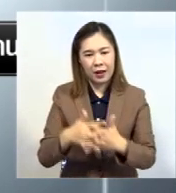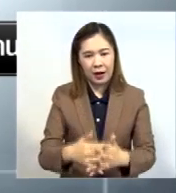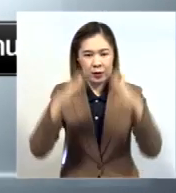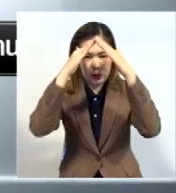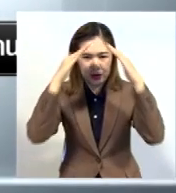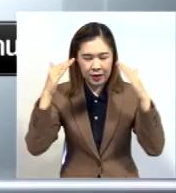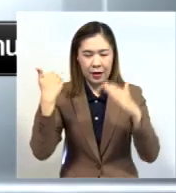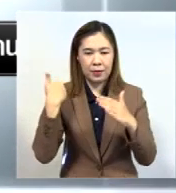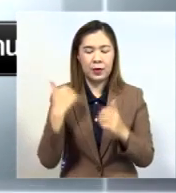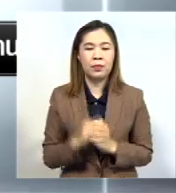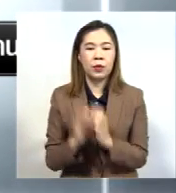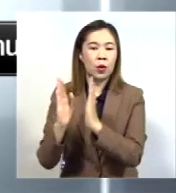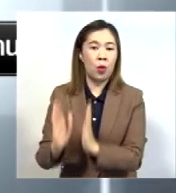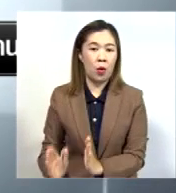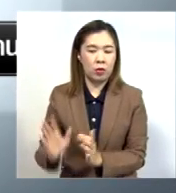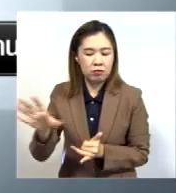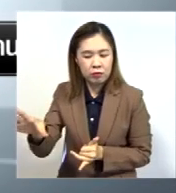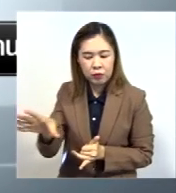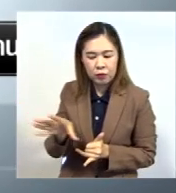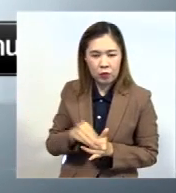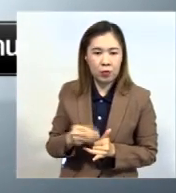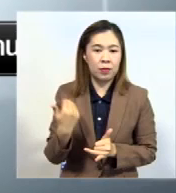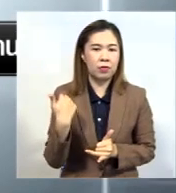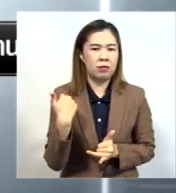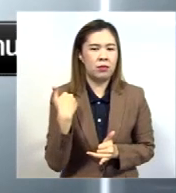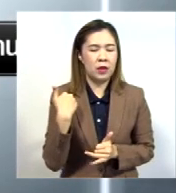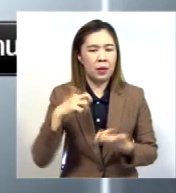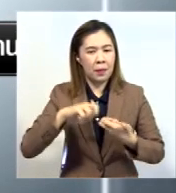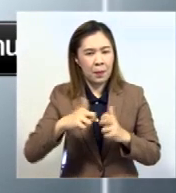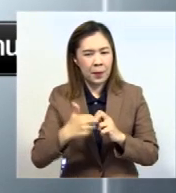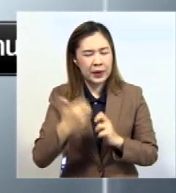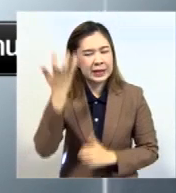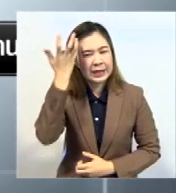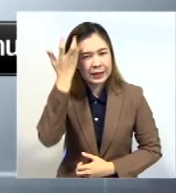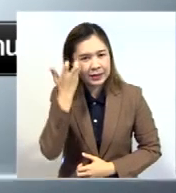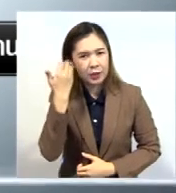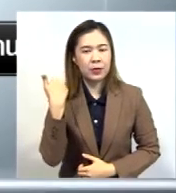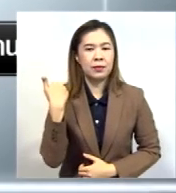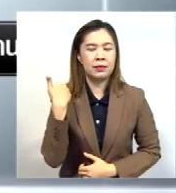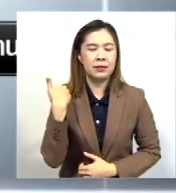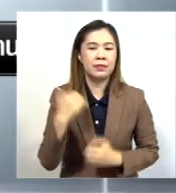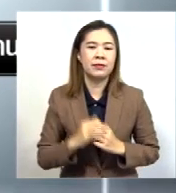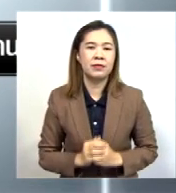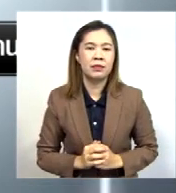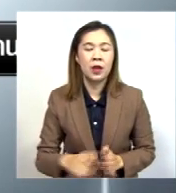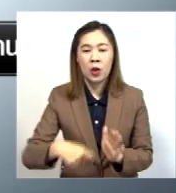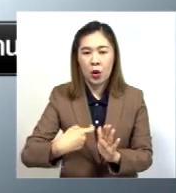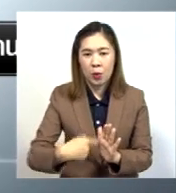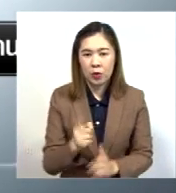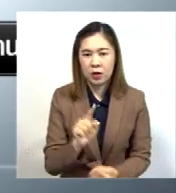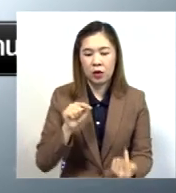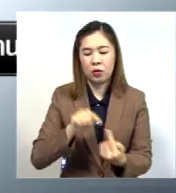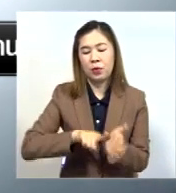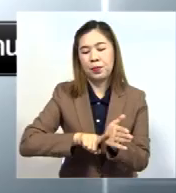ต่อจากคนสู่คนนะคะถือว่าเป็นปัญหาที่ทำให้เกิดความวิตกกังวลเป็นอย่างยิ่งเพราะนั่นหมายความว่าการ